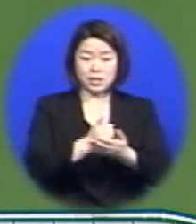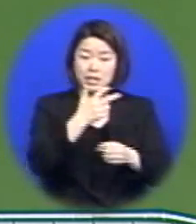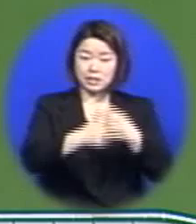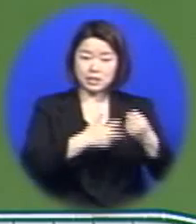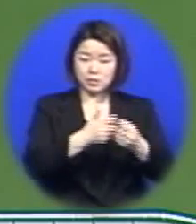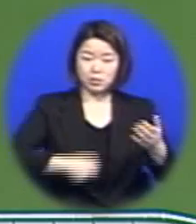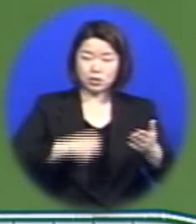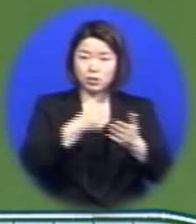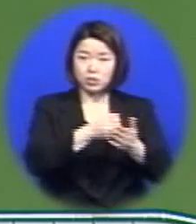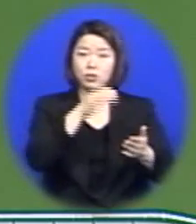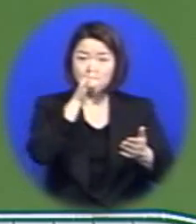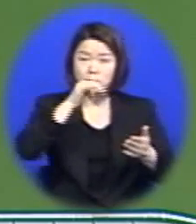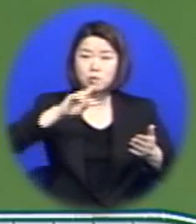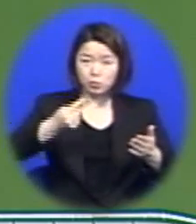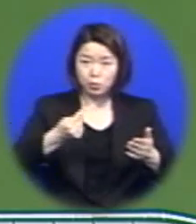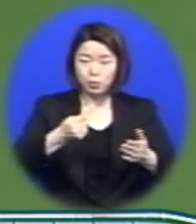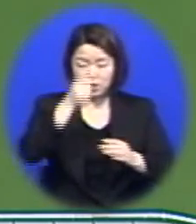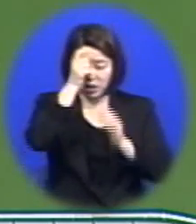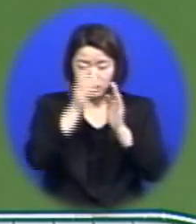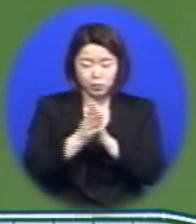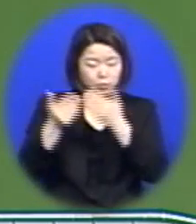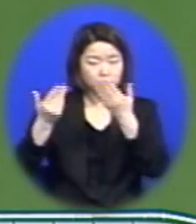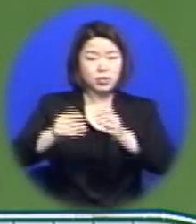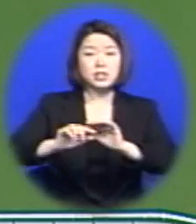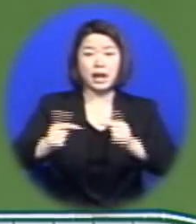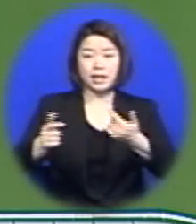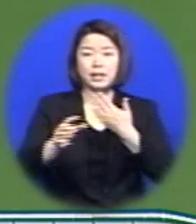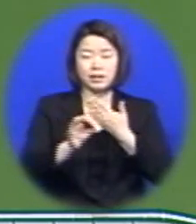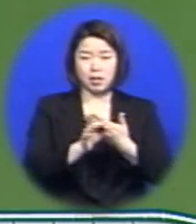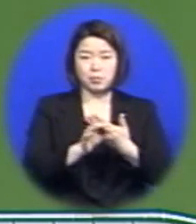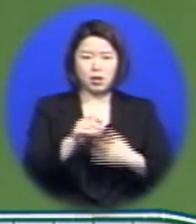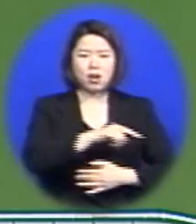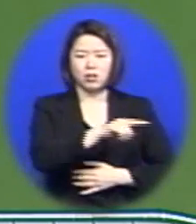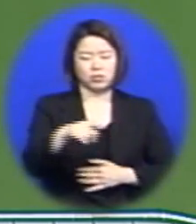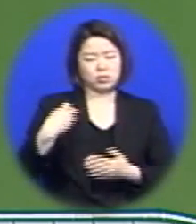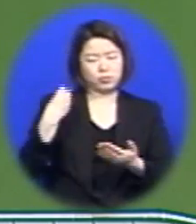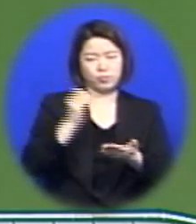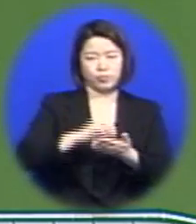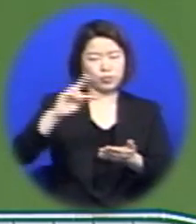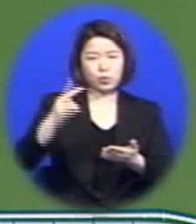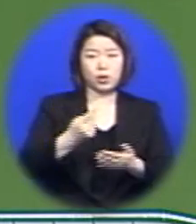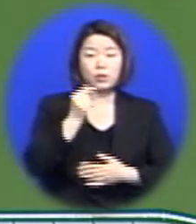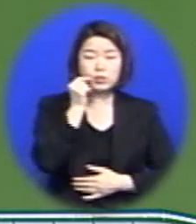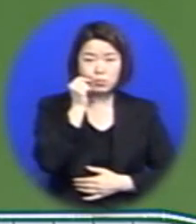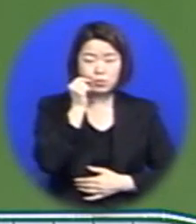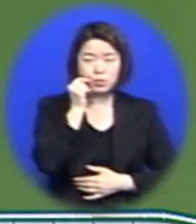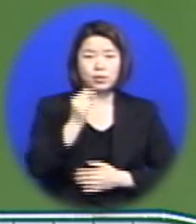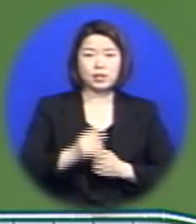주었다 하더라도 기도하지 않았다면 그들은 돌아오지 못했을